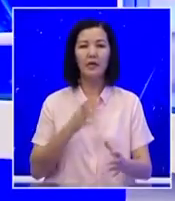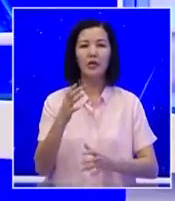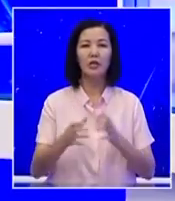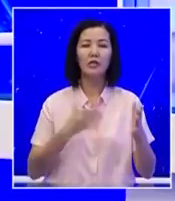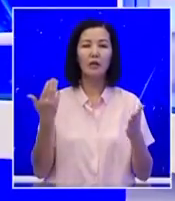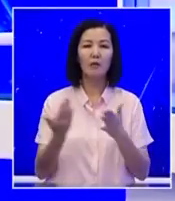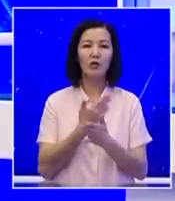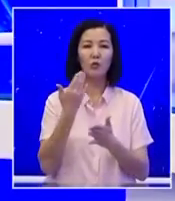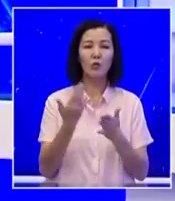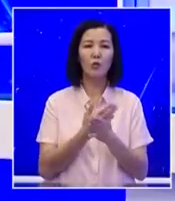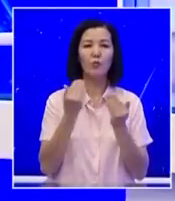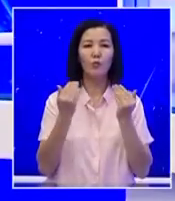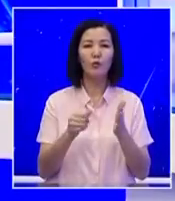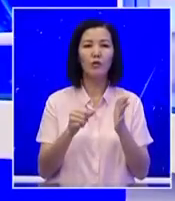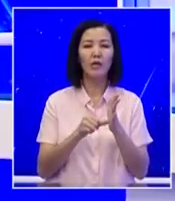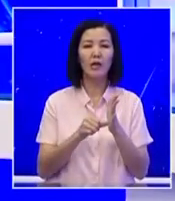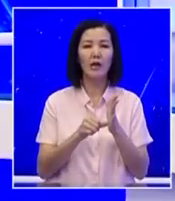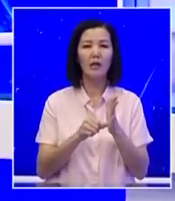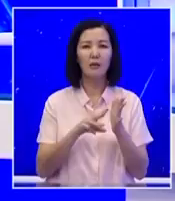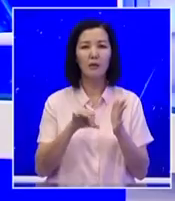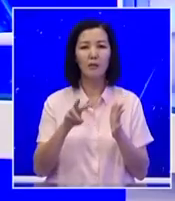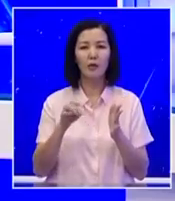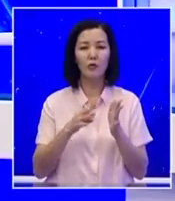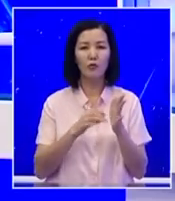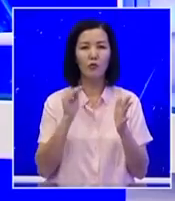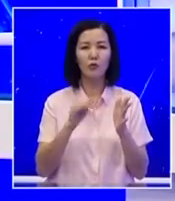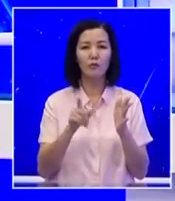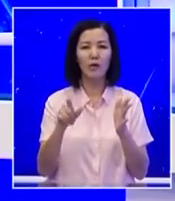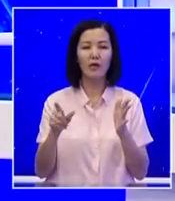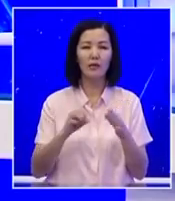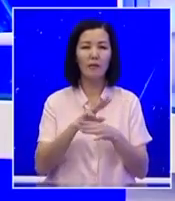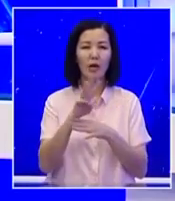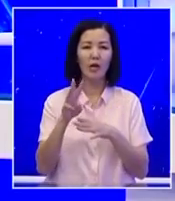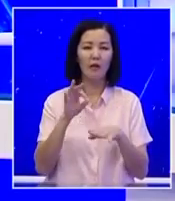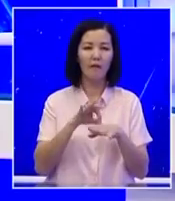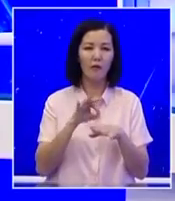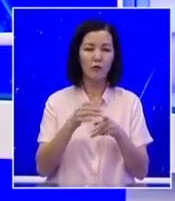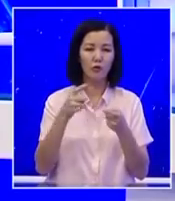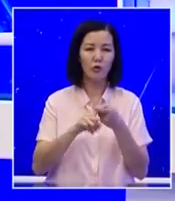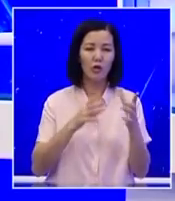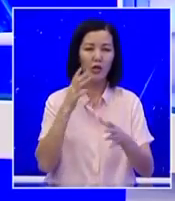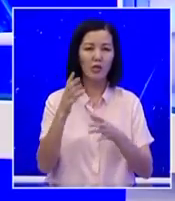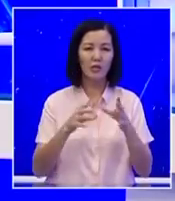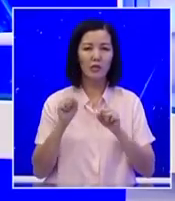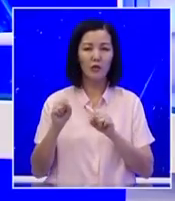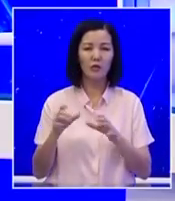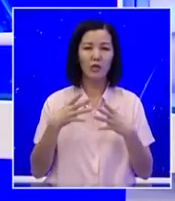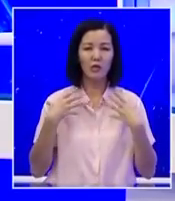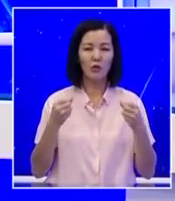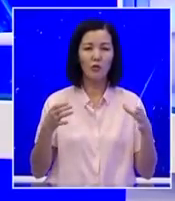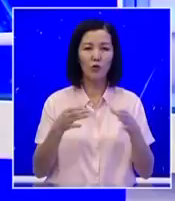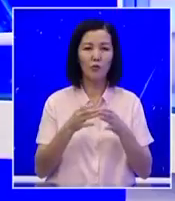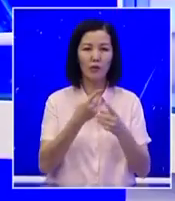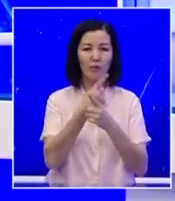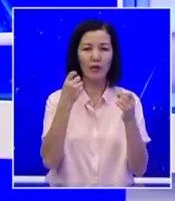Шартарапқа шолу жасайық. Бүгінде әлемде 6 миллион 900 мыңнан аса адам коронавирус жұқтырған. Дүниежүзілік денсаулық сақтау ұйымының мәліметіне